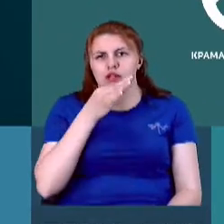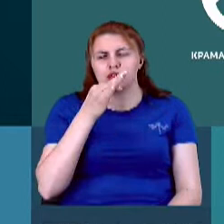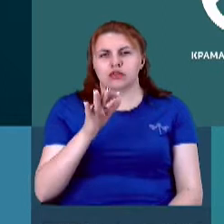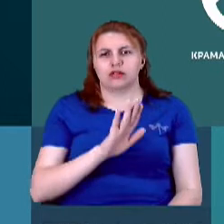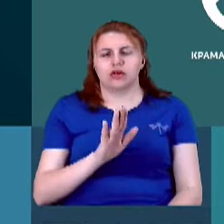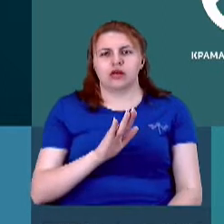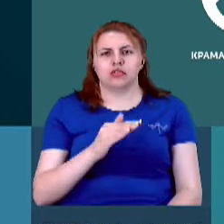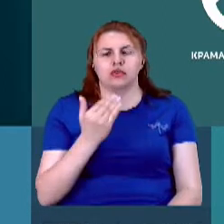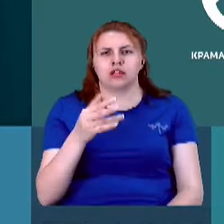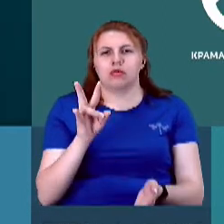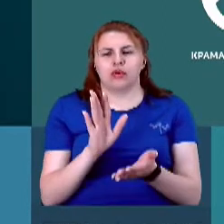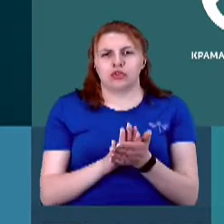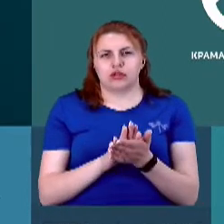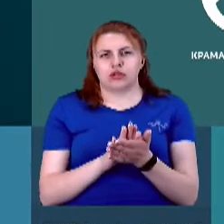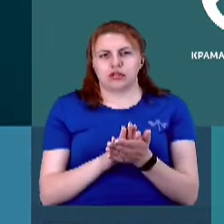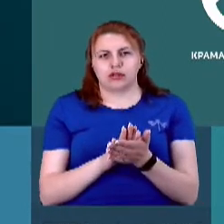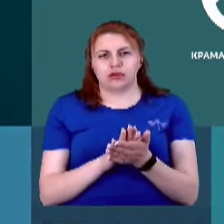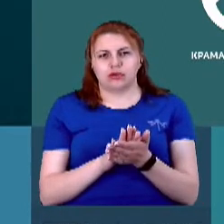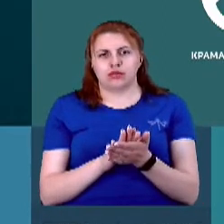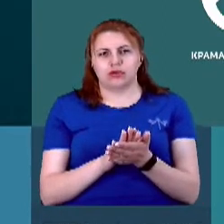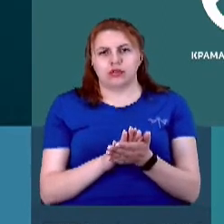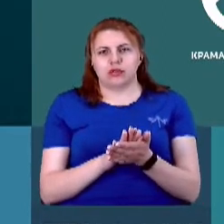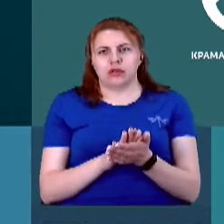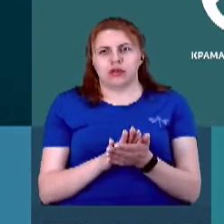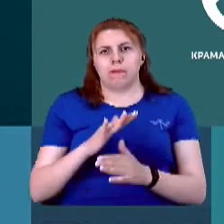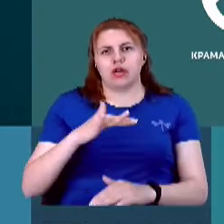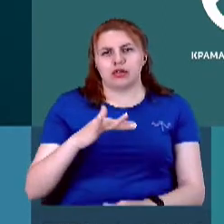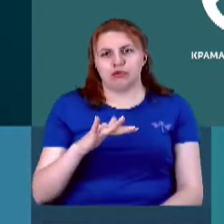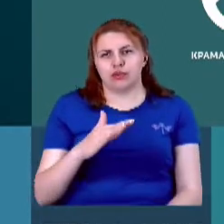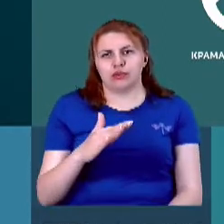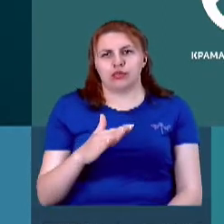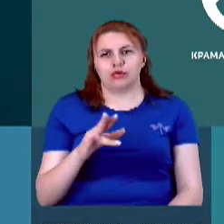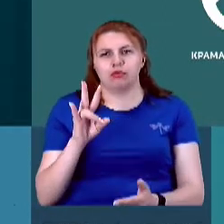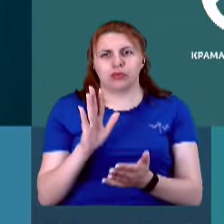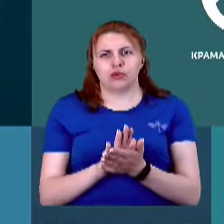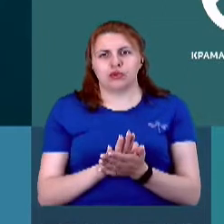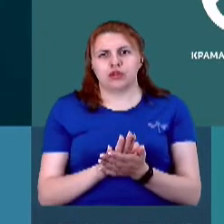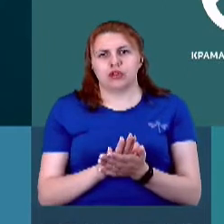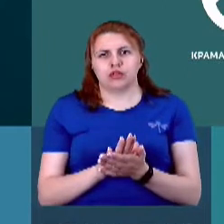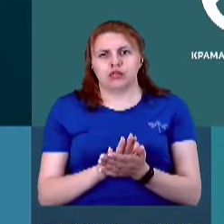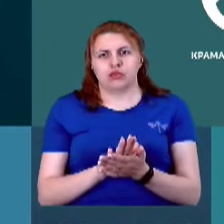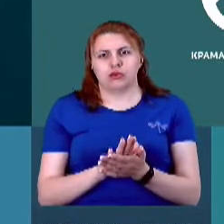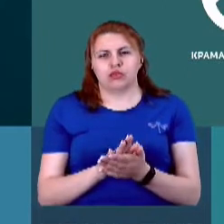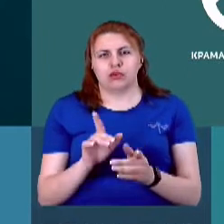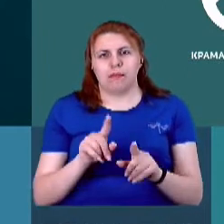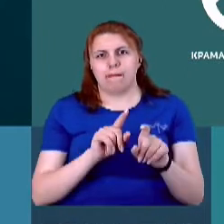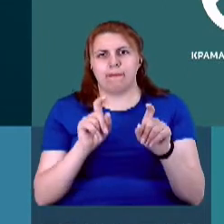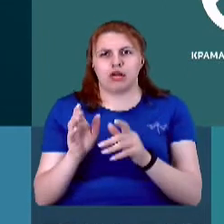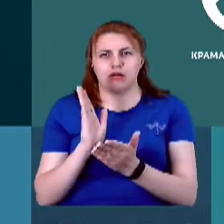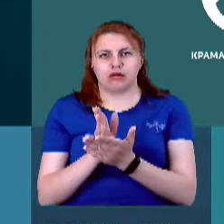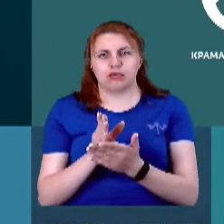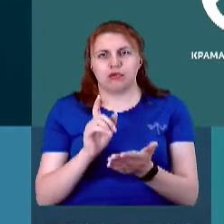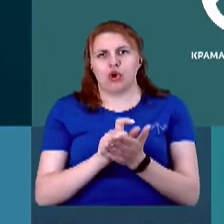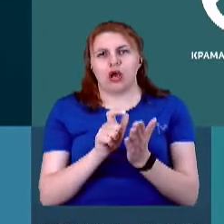її постійно, скажімо, її маніпулюють, постійно її переадресують по